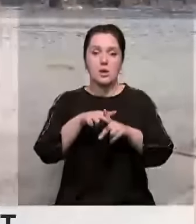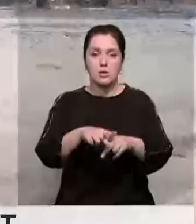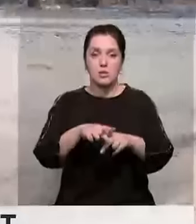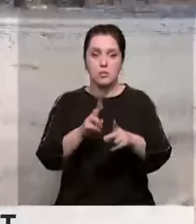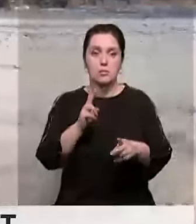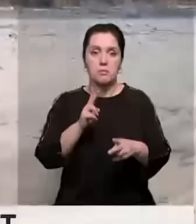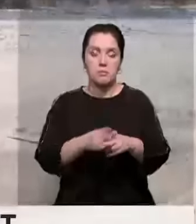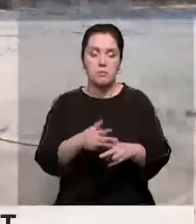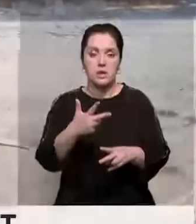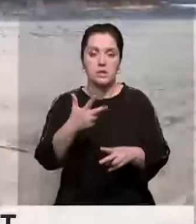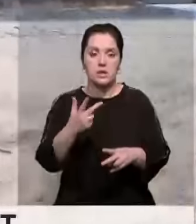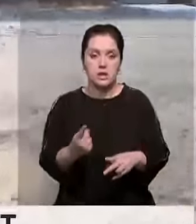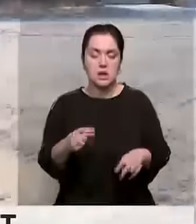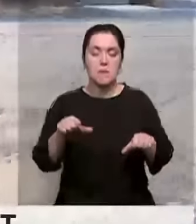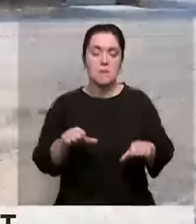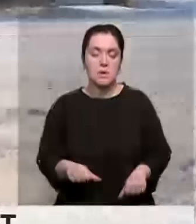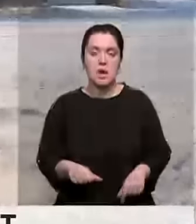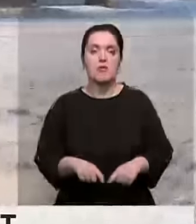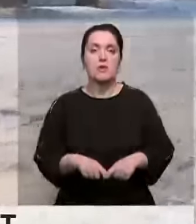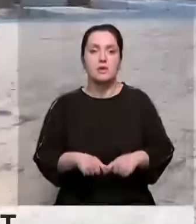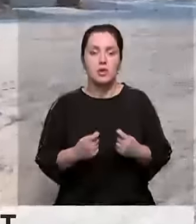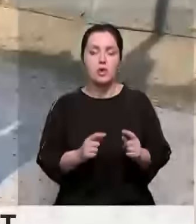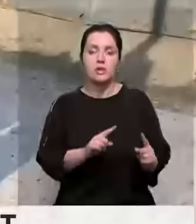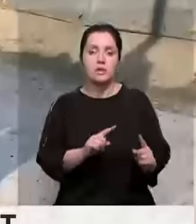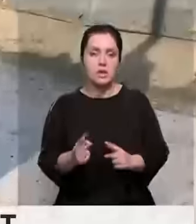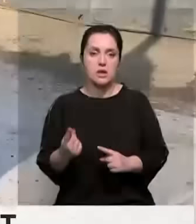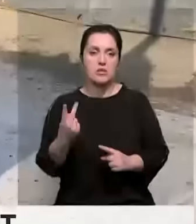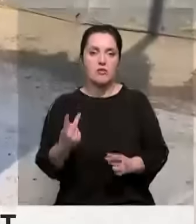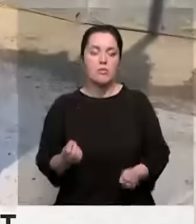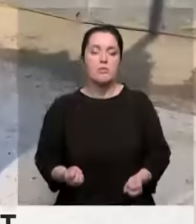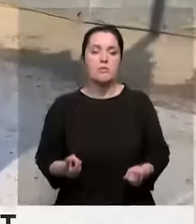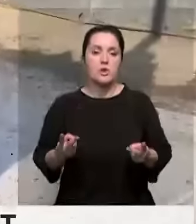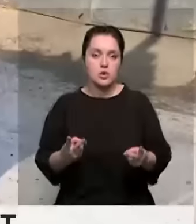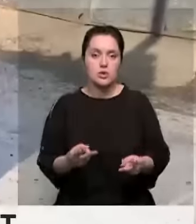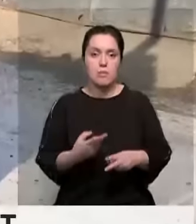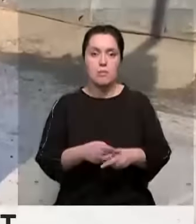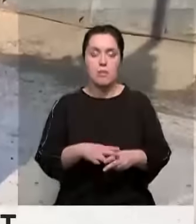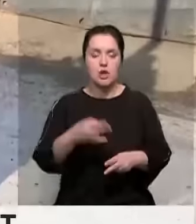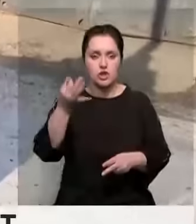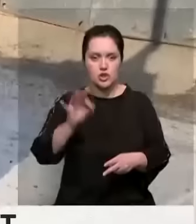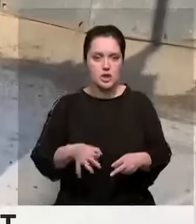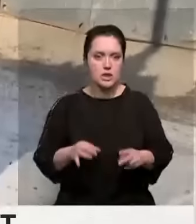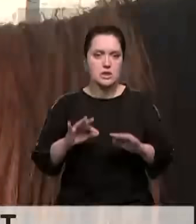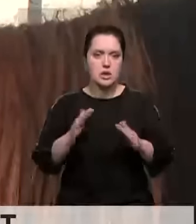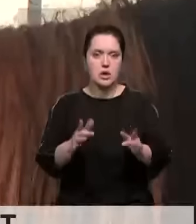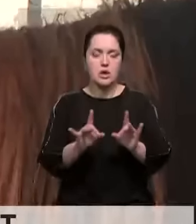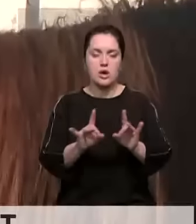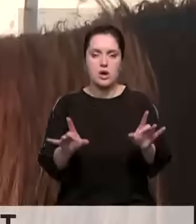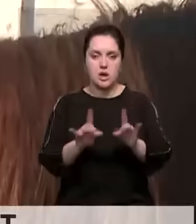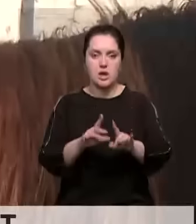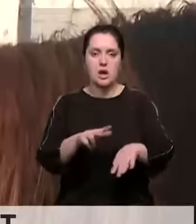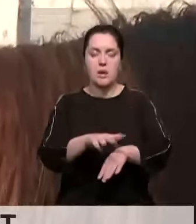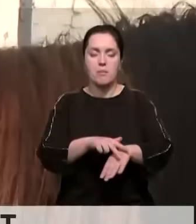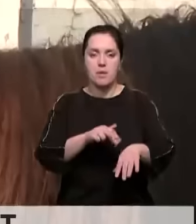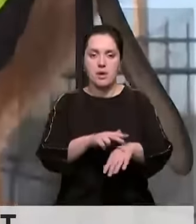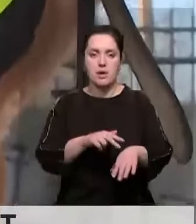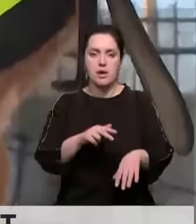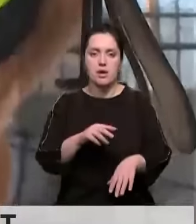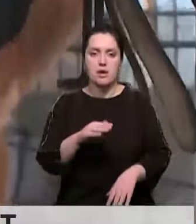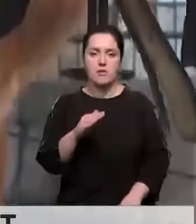порядка 30 административных правонарушений и задержали 2 преступников. О наиболее частых ситуациях рассказал полицейский кавалерист